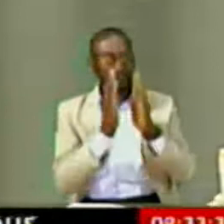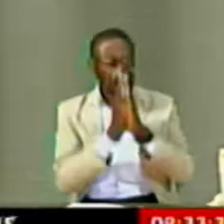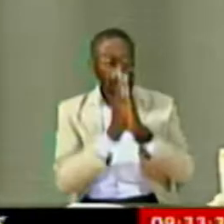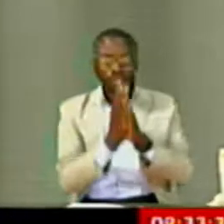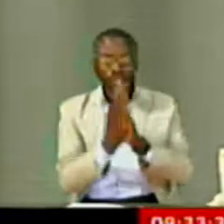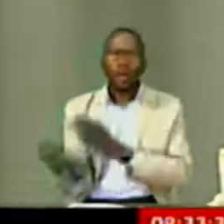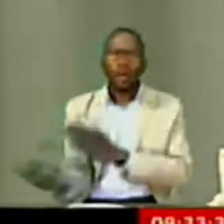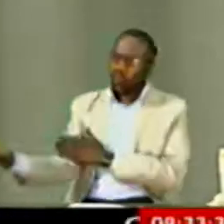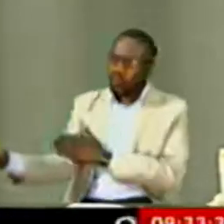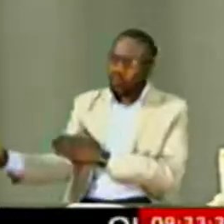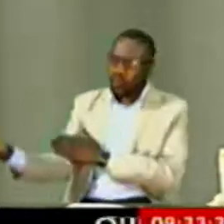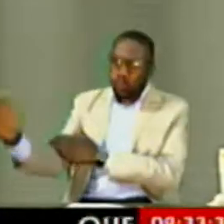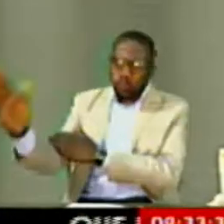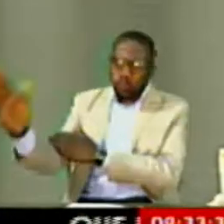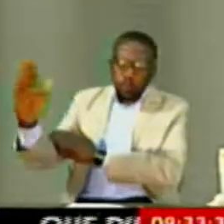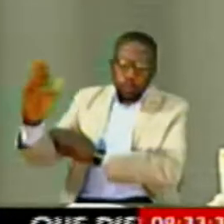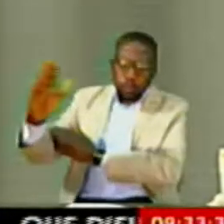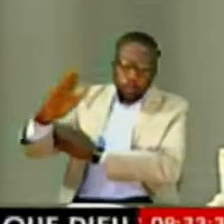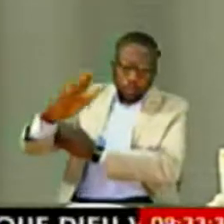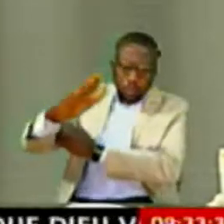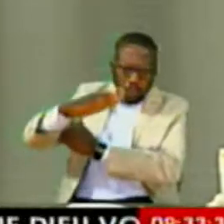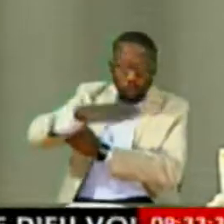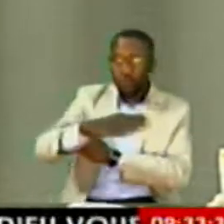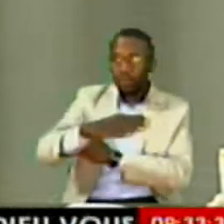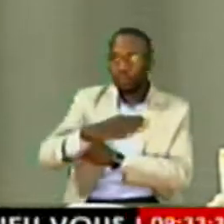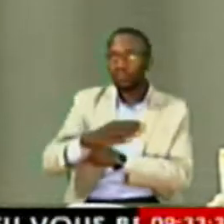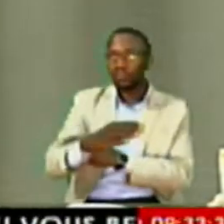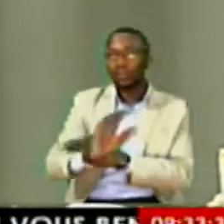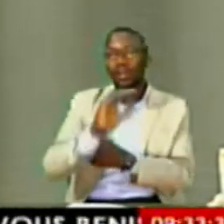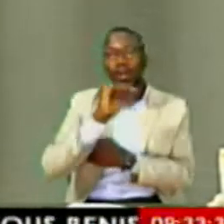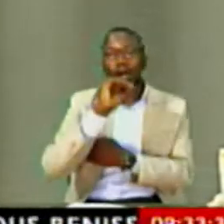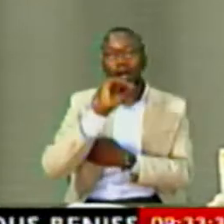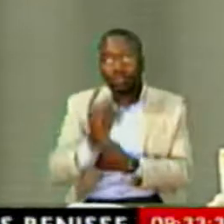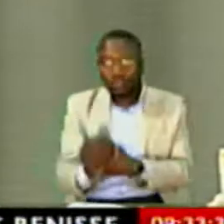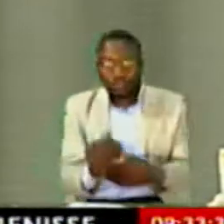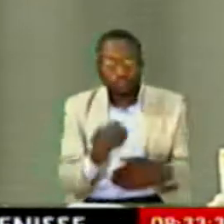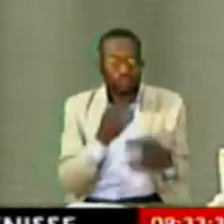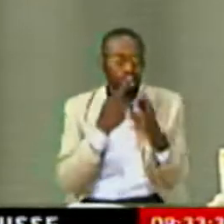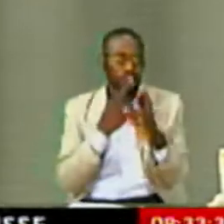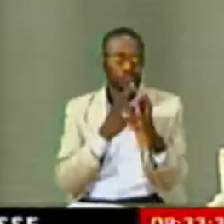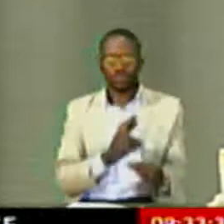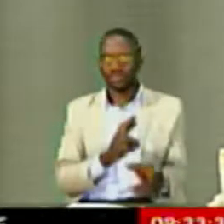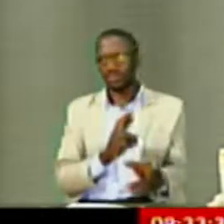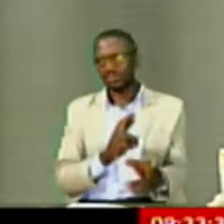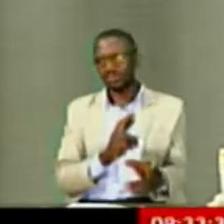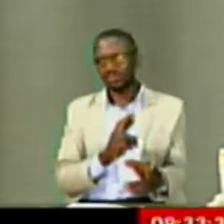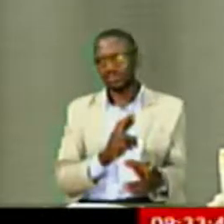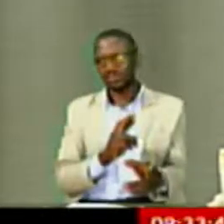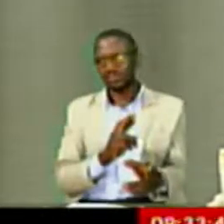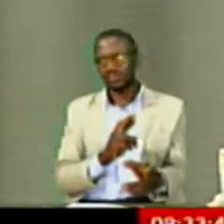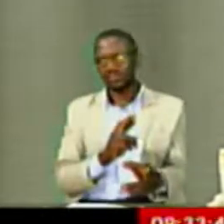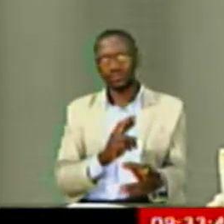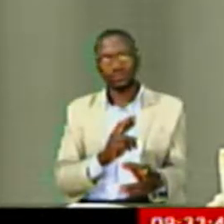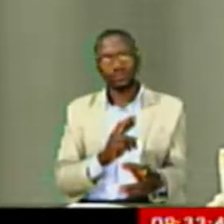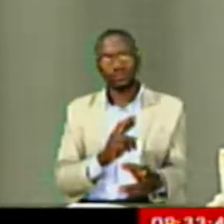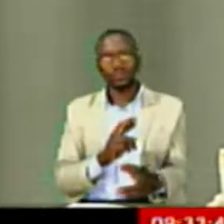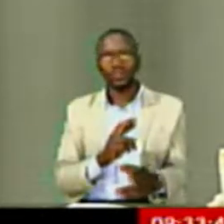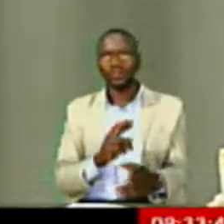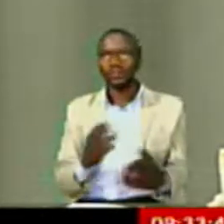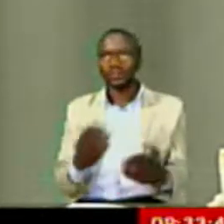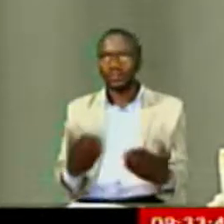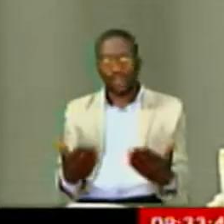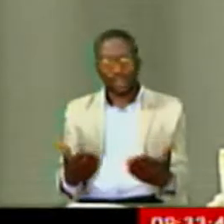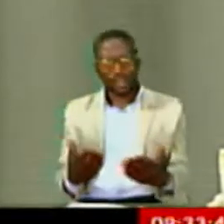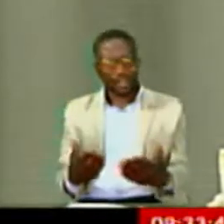jusqu'à midi. Up to 12. Il n'y avait ni réponse. No answer. Ou quoi que ce soit. Or anything. Il leur moqua, il